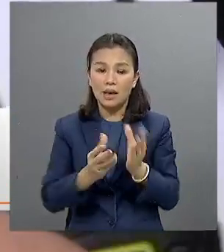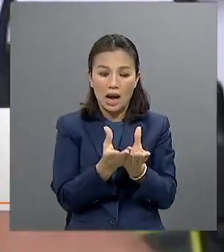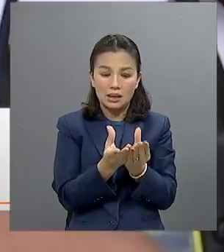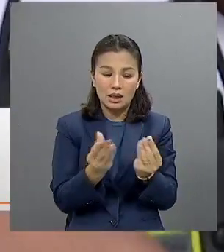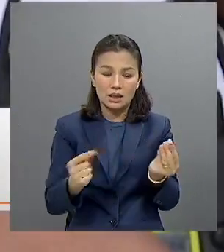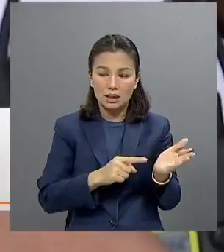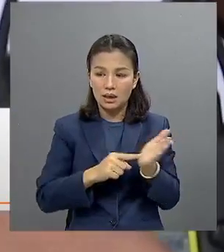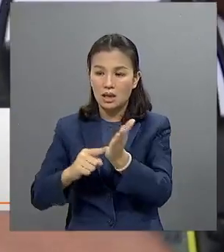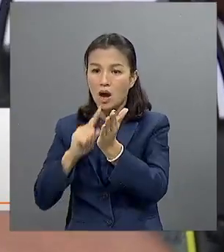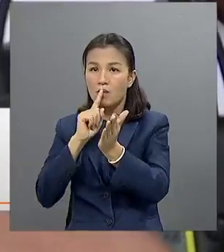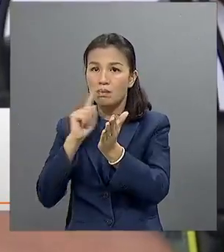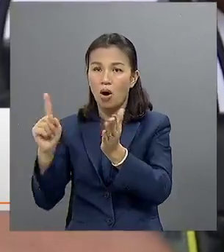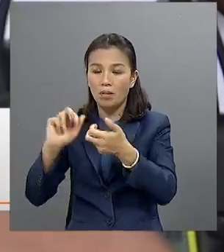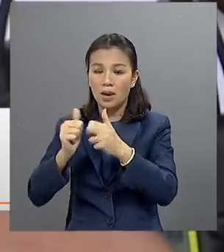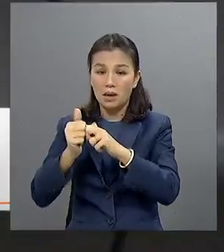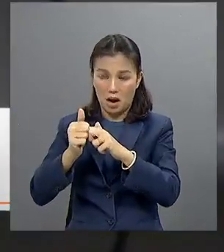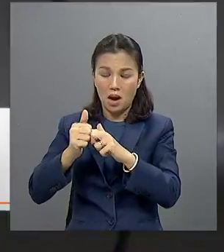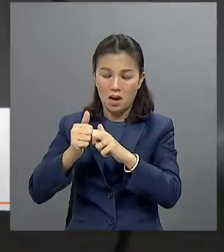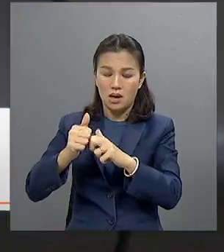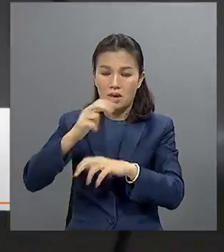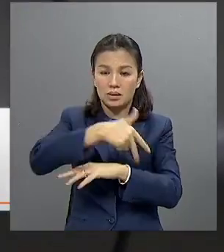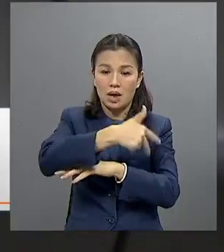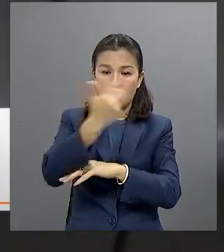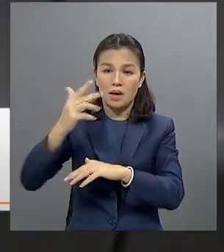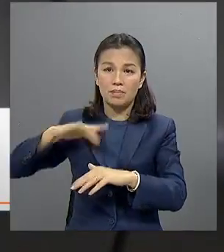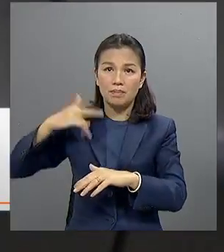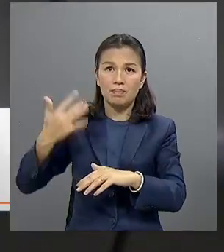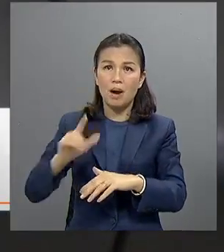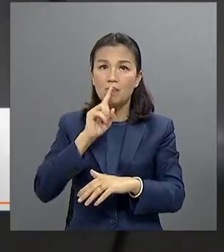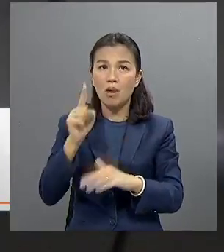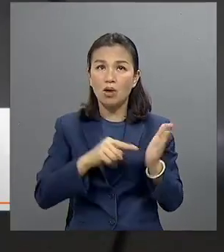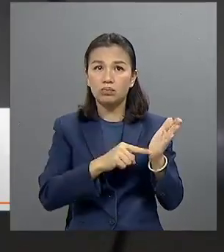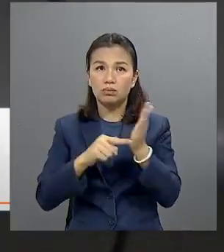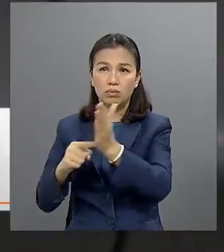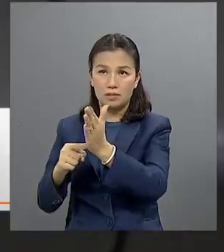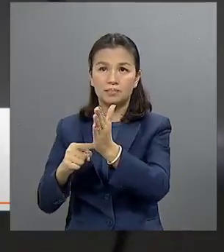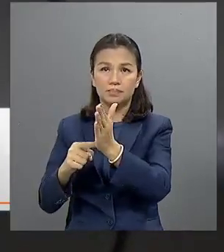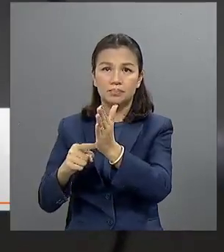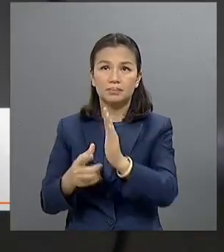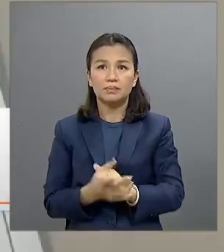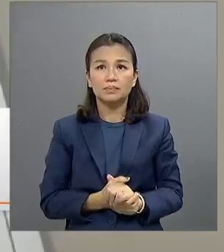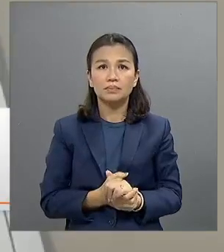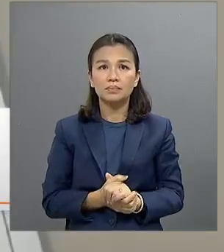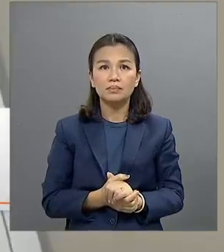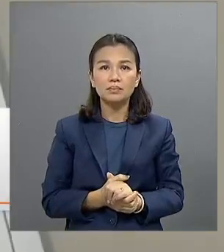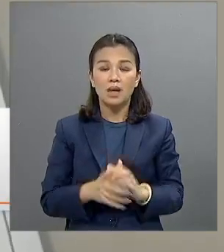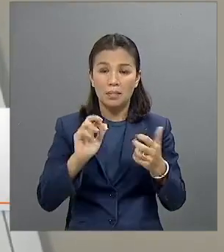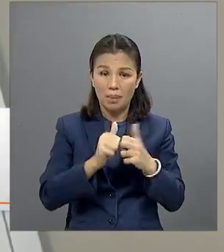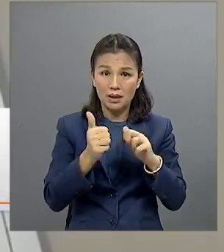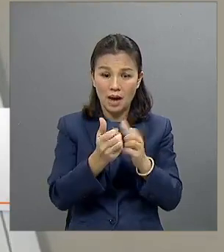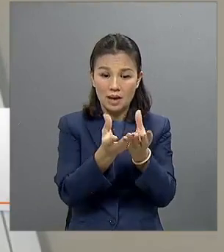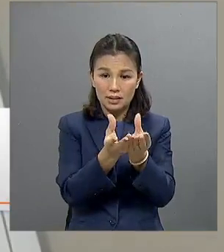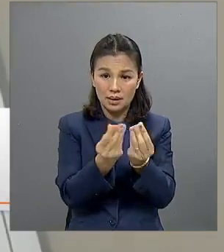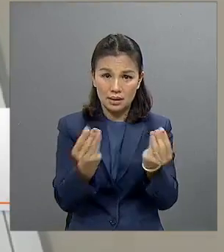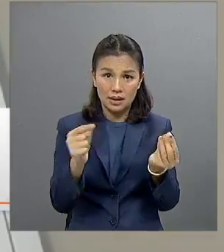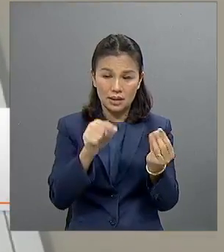ร้องทุกข์ลงป้ายนี้กันถึงที่สถานีโทรทัศน์ไทย PBS กรุงเทพกันเลยเนี่ยแหละค่ะกรณีพิพาทที่ดินราชพัสดุในพื้นที่บ้านพุ